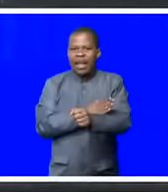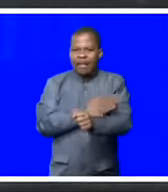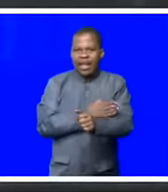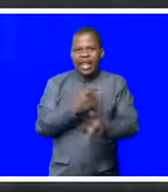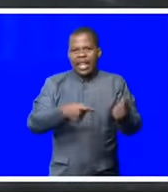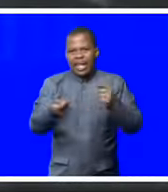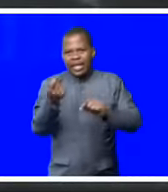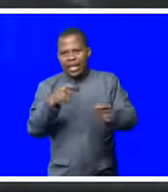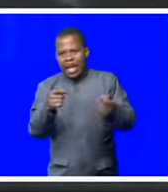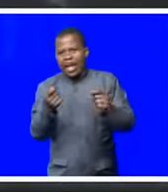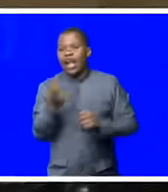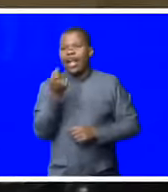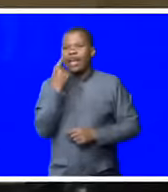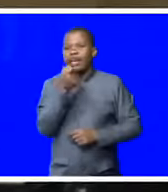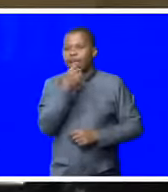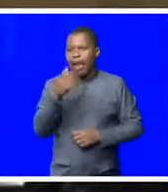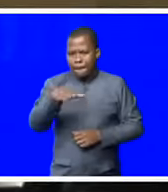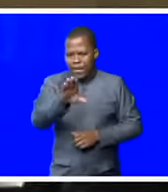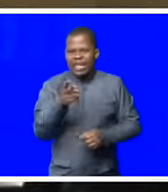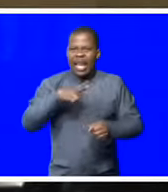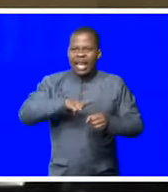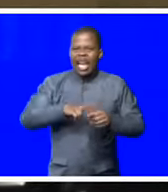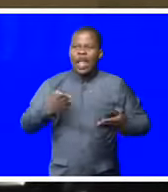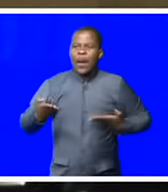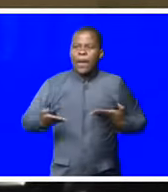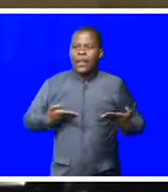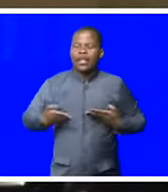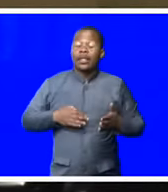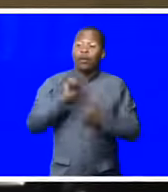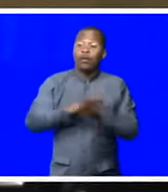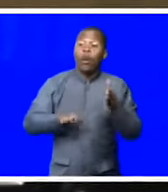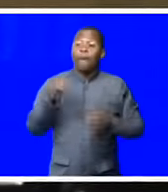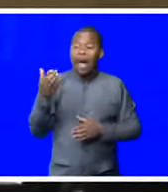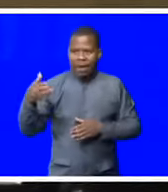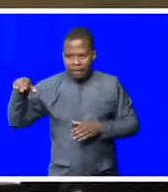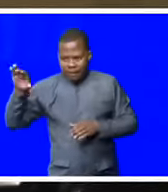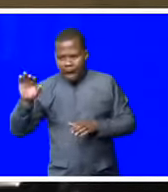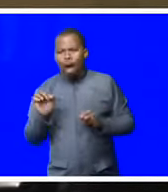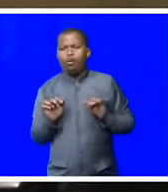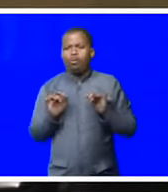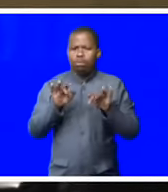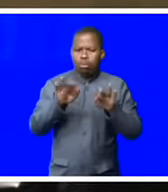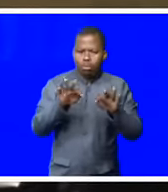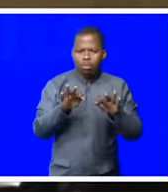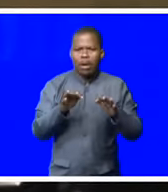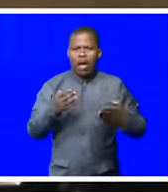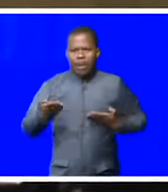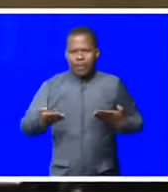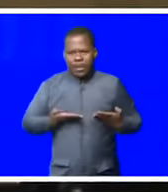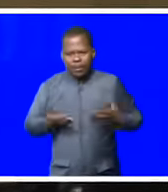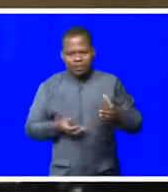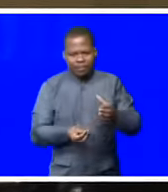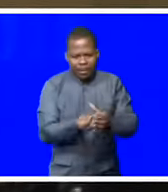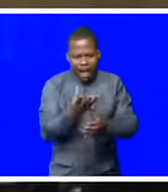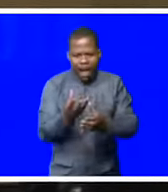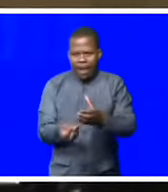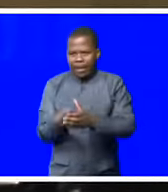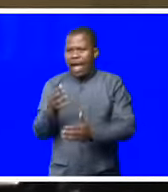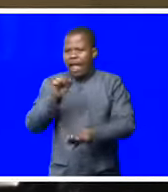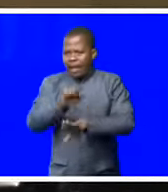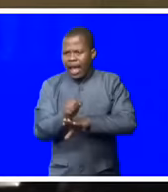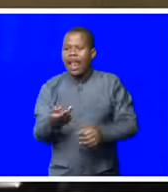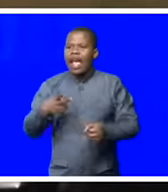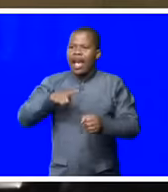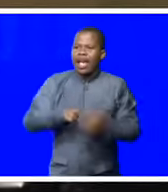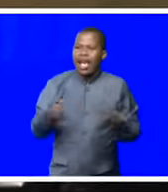tekuthengiselana kukhangeke bahlanyele imali kanye nekuvuleka kwemisebenzi. Umsebenzi ke we-Triland Initiative sekawusibekela imalanga